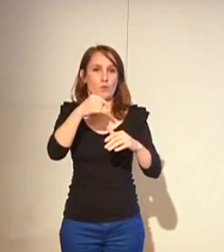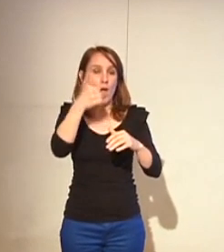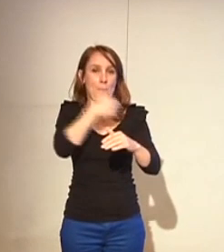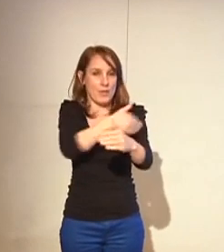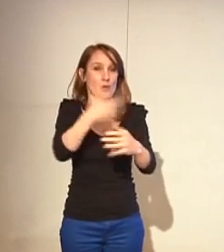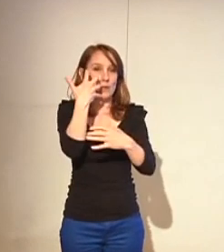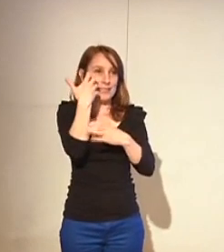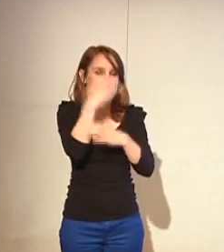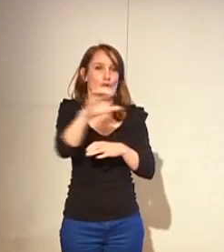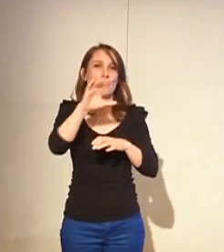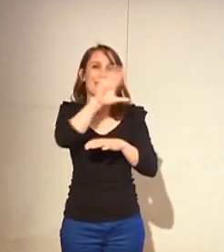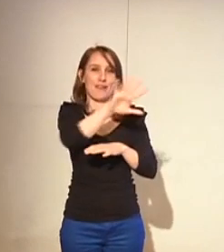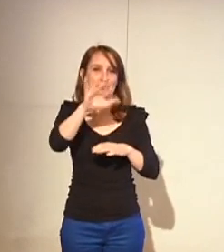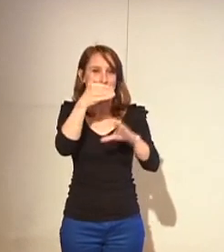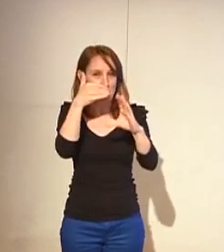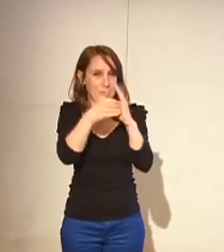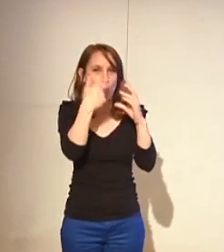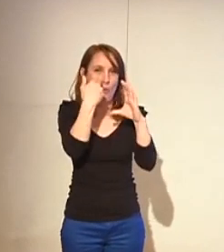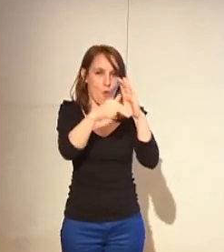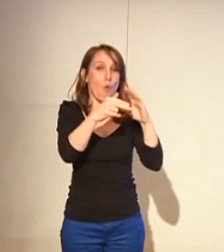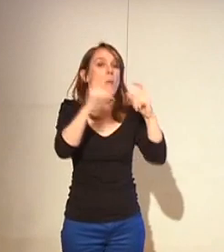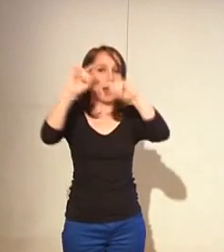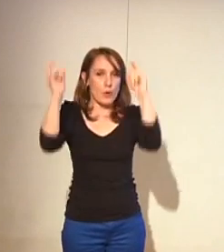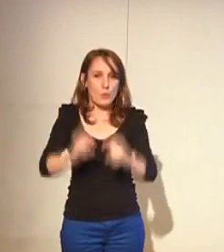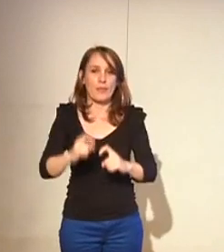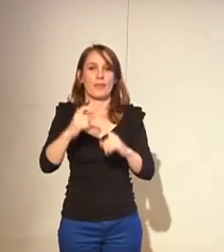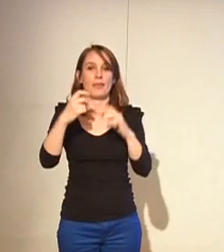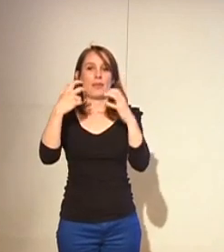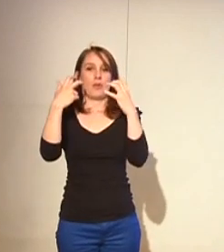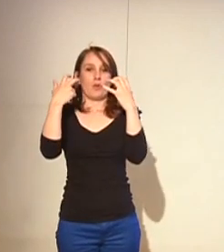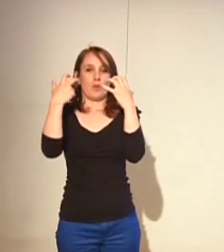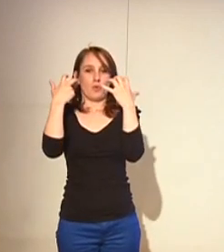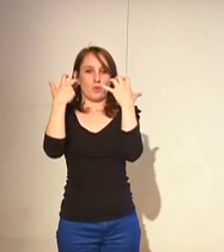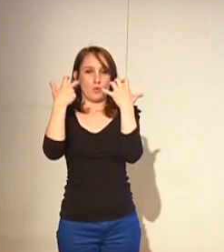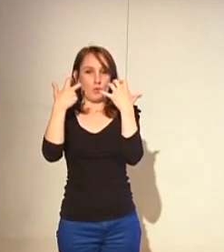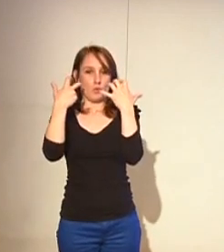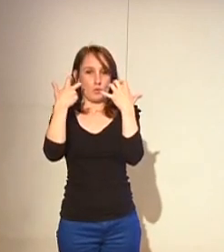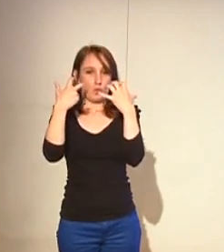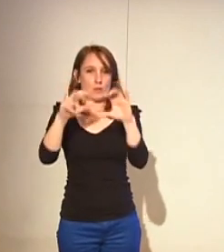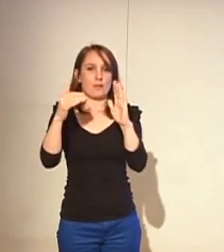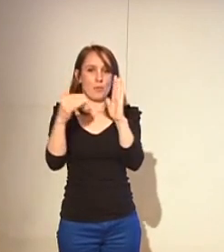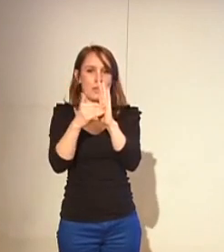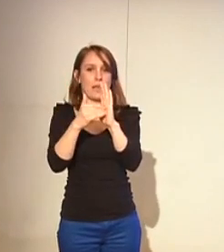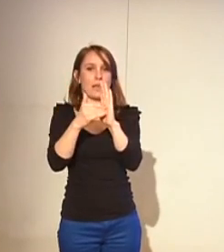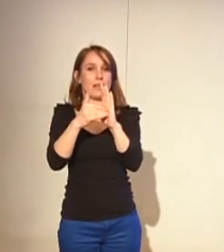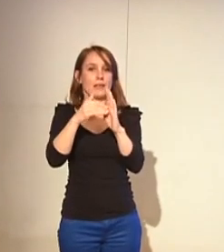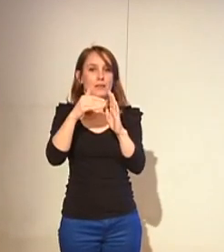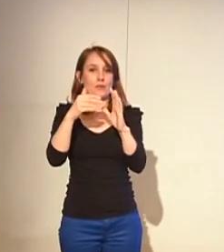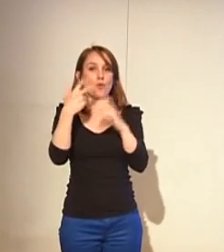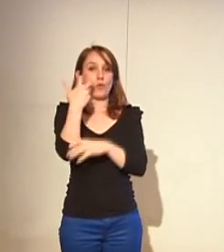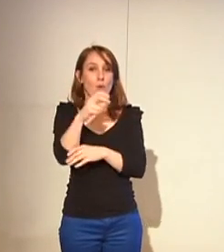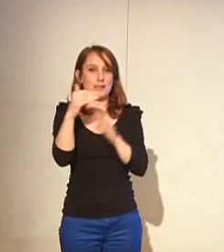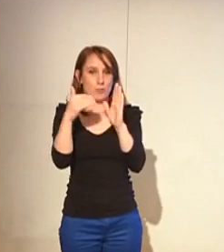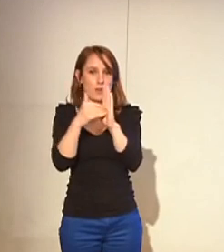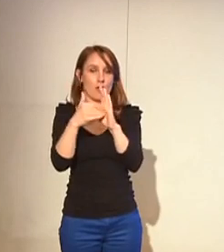300000 €. également nous verrons dans les délibérations qui arrivent donc la suppression des jetons de présence avantage en nature dans tous les organismes